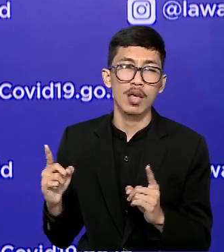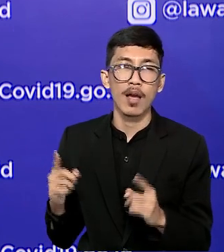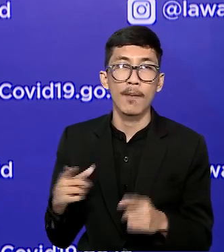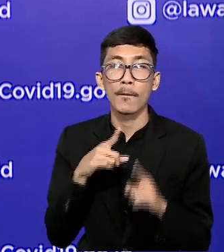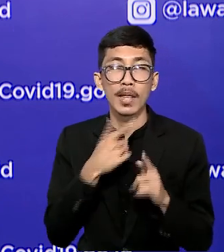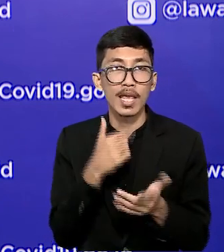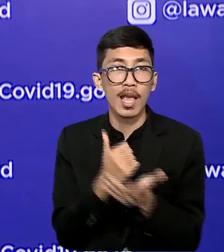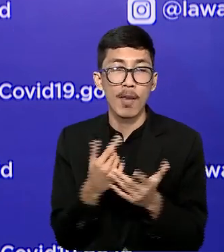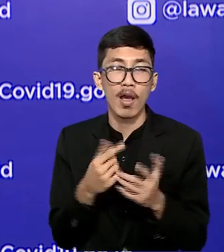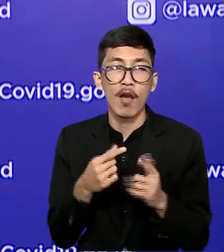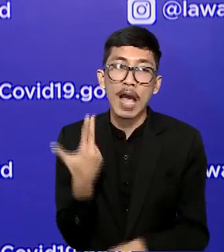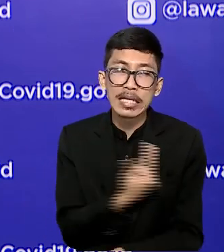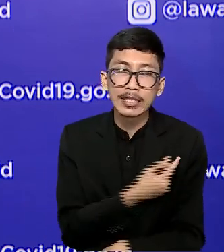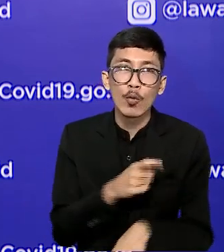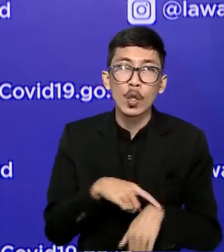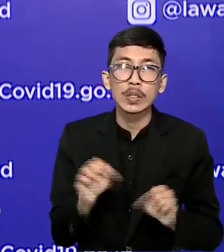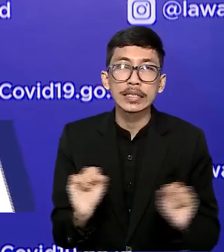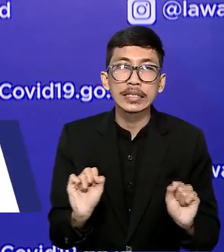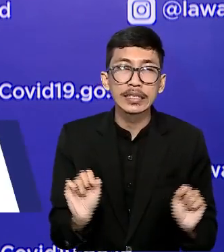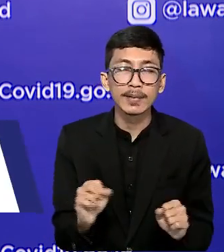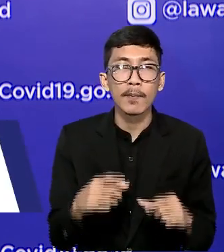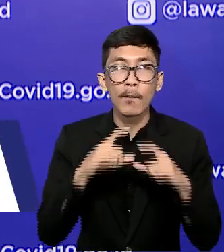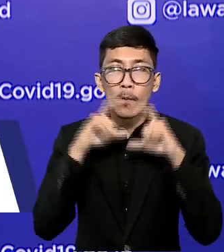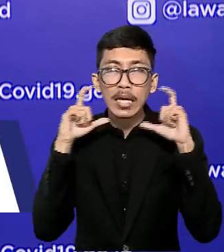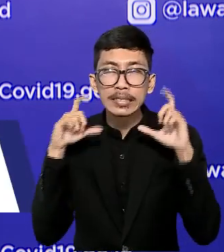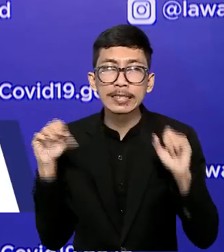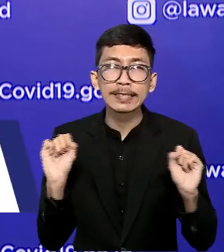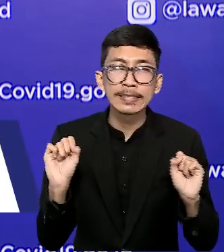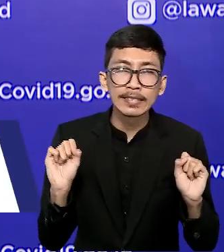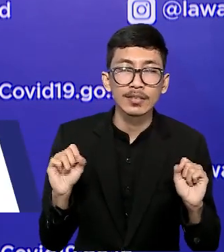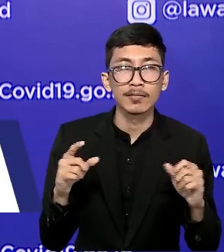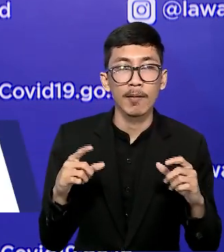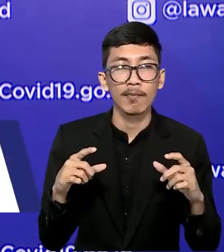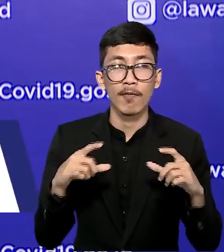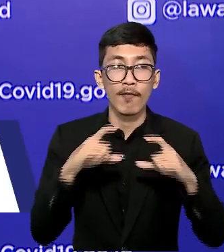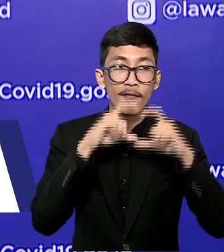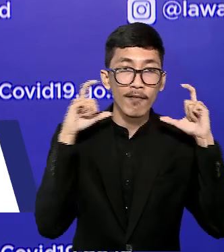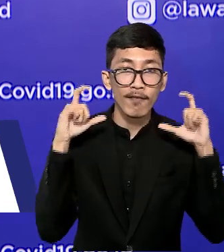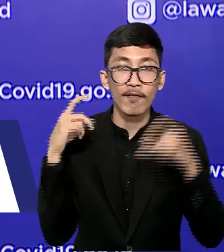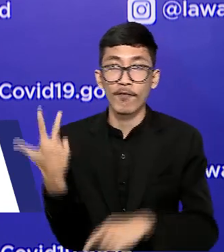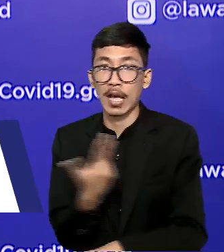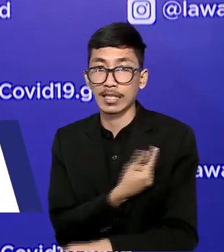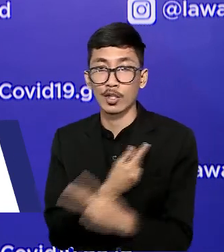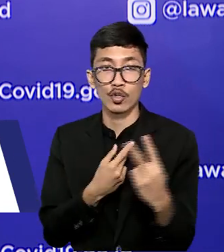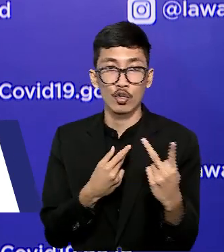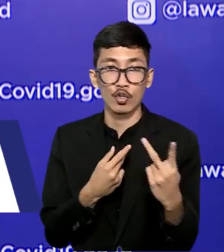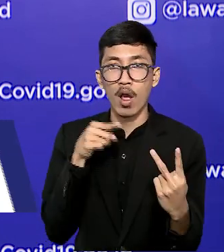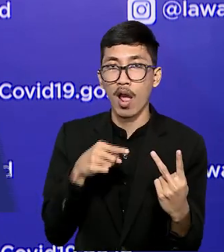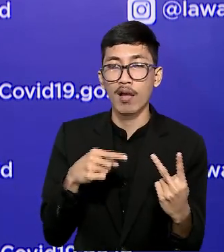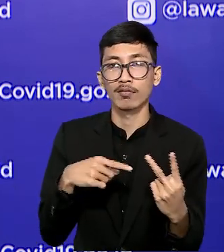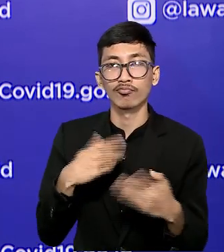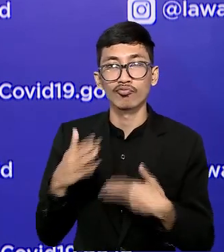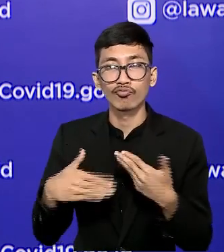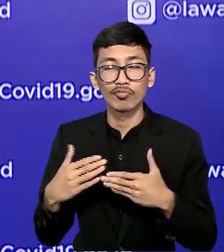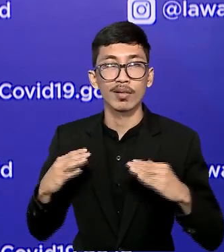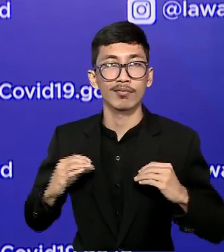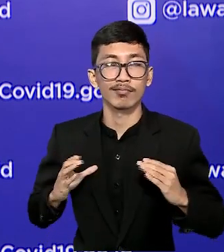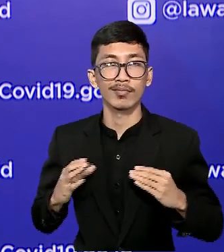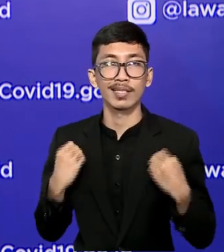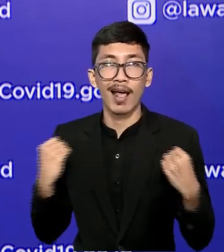tetap pakai masker karena vaksinasi dan pakai masker adalah pasangan sejoli yang kemudian akan membuat kita tetap sehat dan juga bahagia